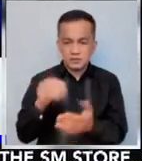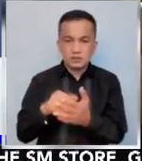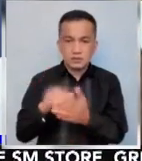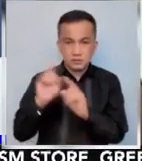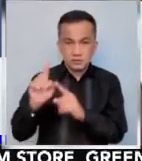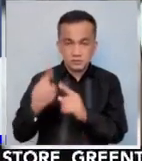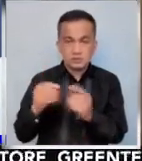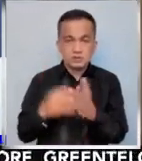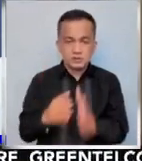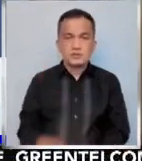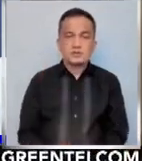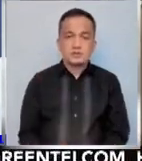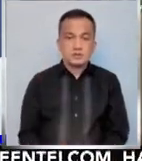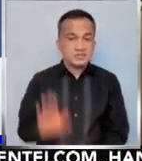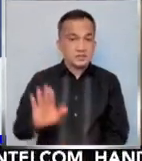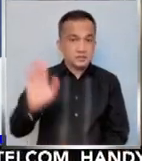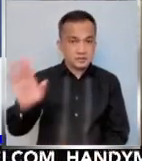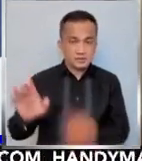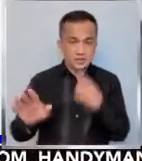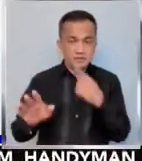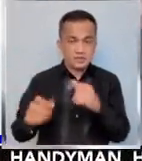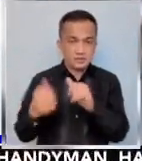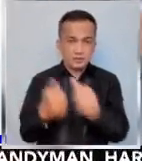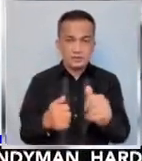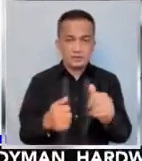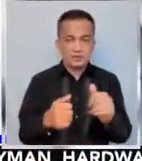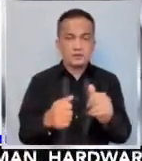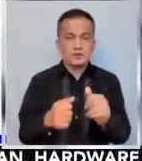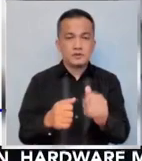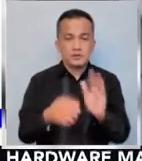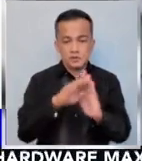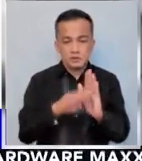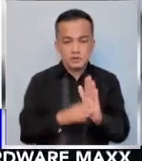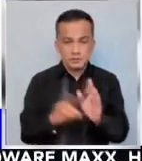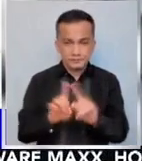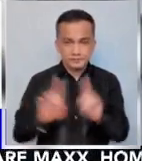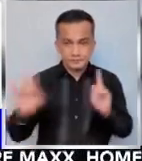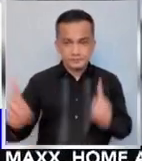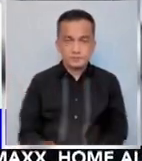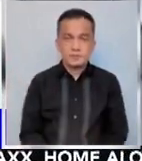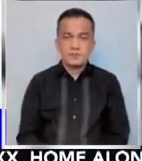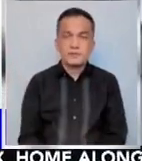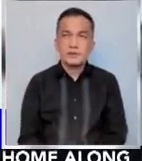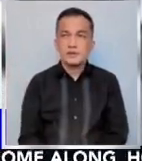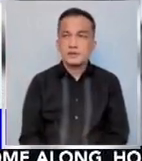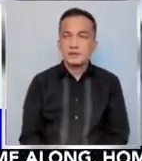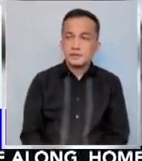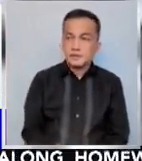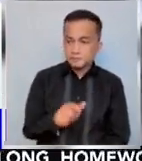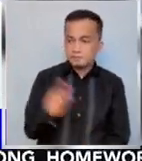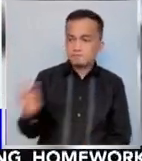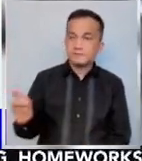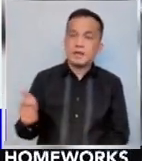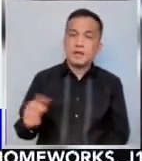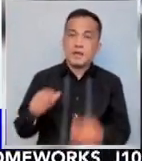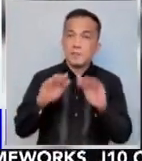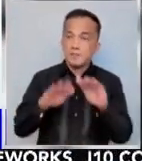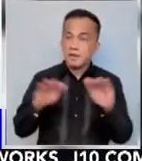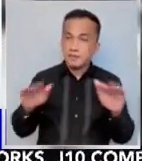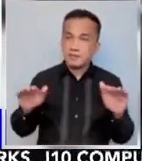daw nilang nasusunod ang health protocols. Yung mga bata natin na nilalagnat